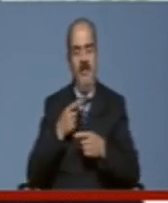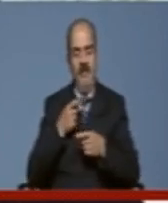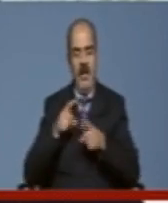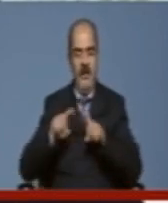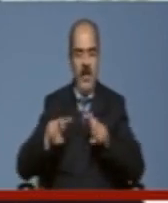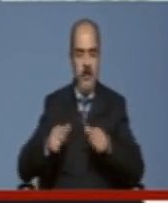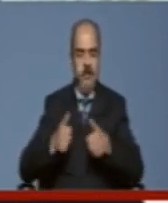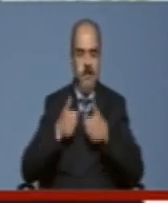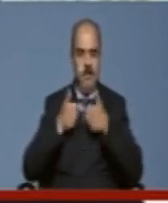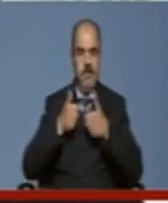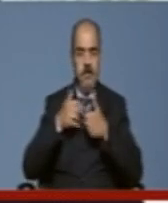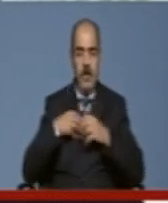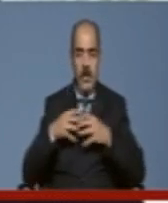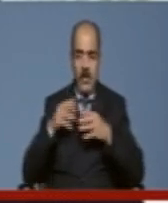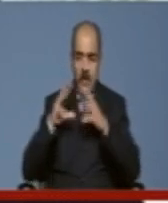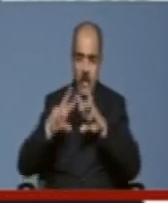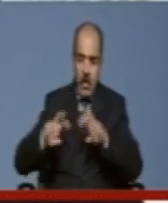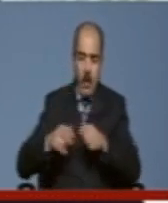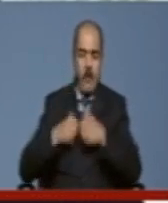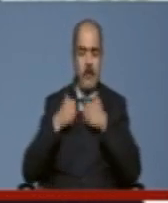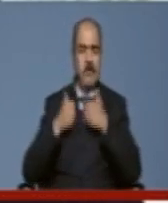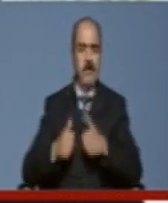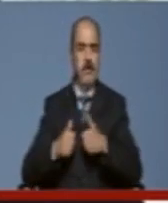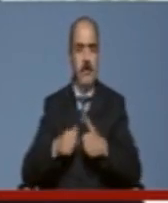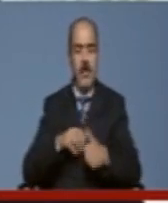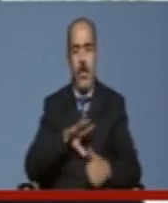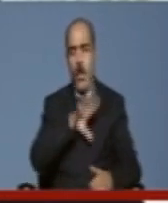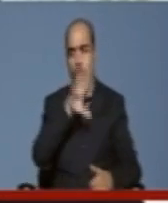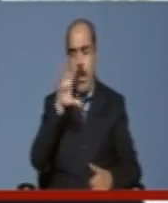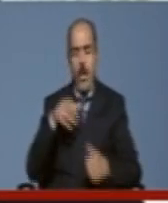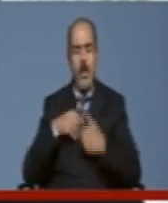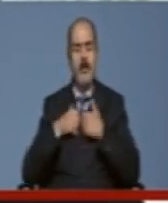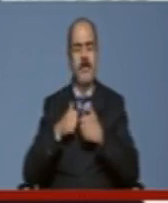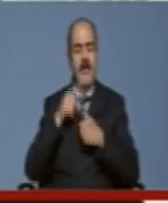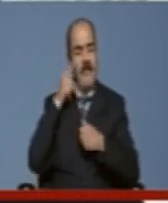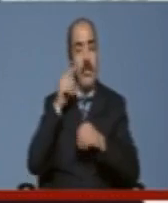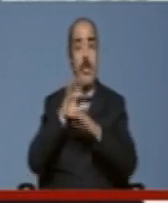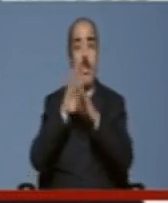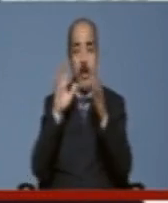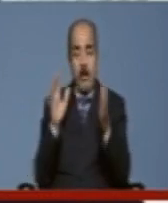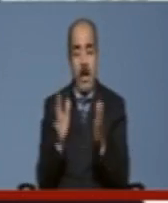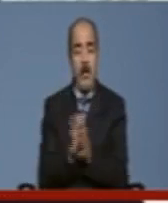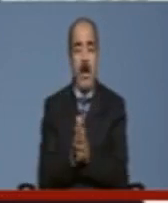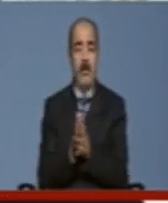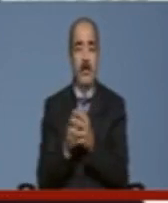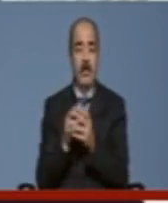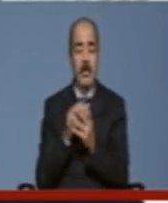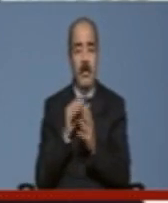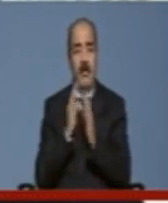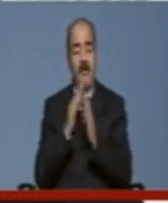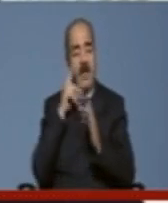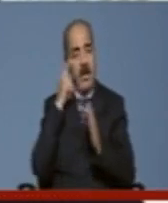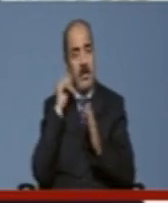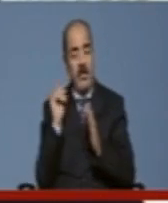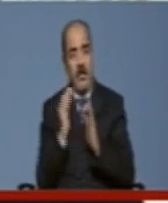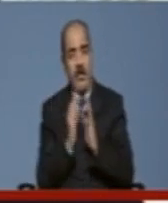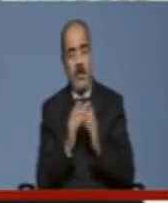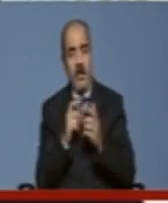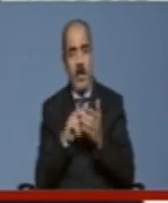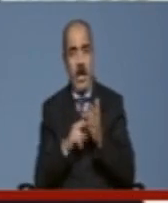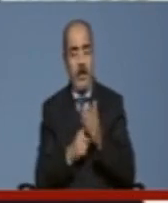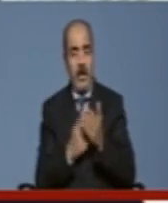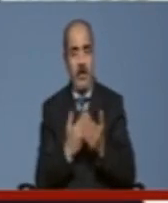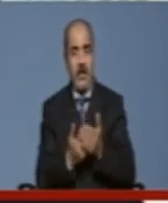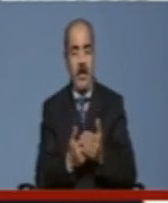خلال معاشرتنا للواقع، واقع تطور القضية الفلسطينية، وان القضية الفلسطينية قضية القضايا بالنسبة لنا وبالنسبة